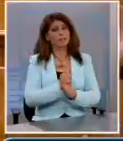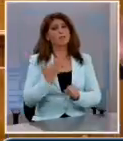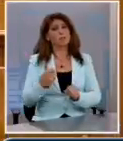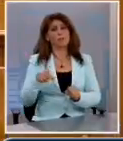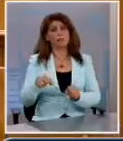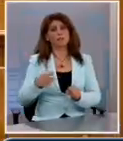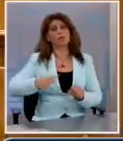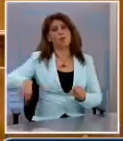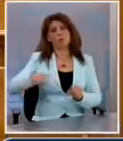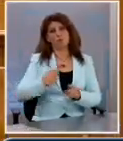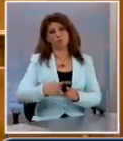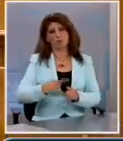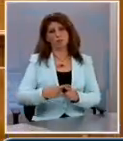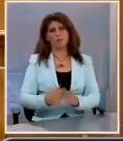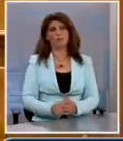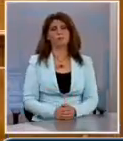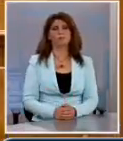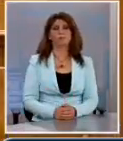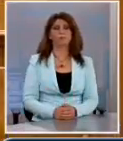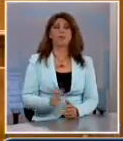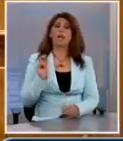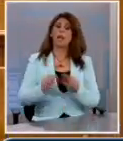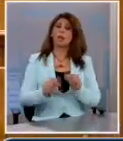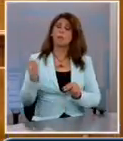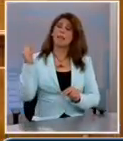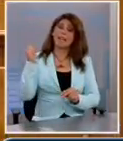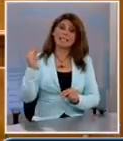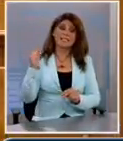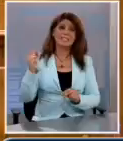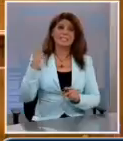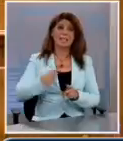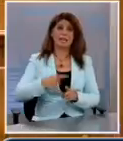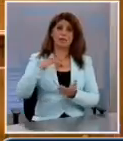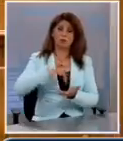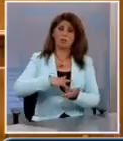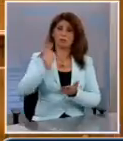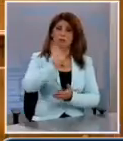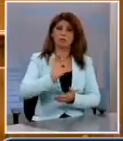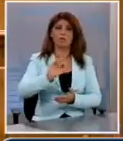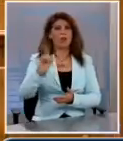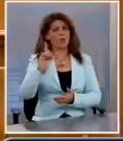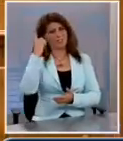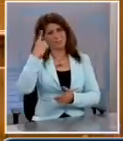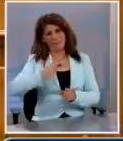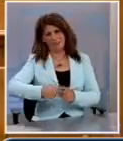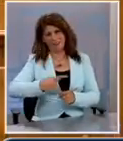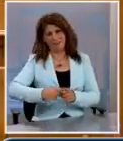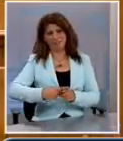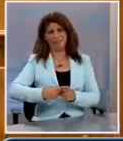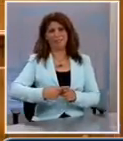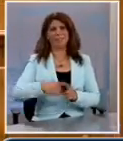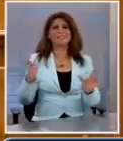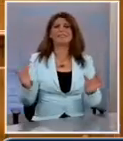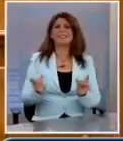πια όλους τους Έλληνες. Και εκλογές για μια ισχυρή Ελλάδα στον πυρήνα της Ευρώπης, πάντως όχι για μια Ελλάδα failed